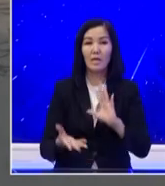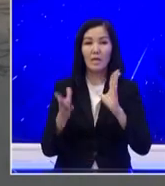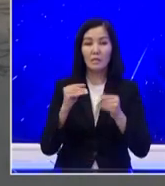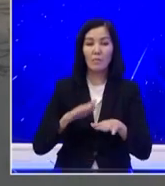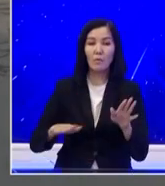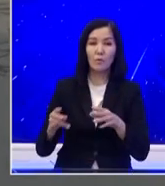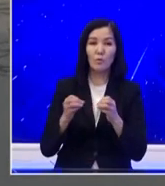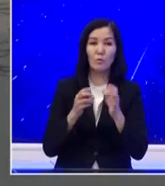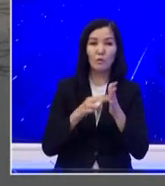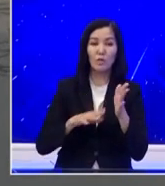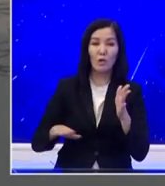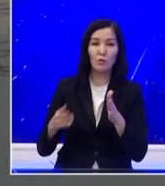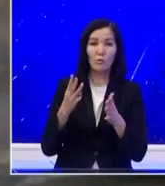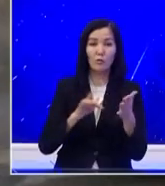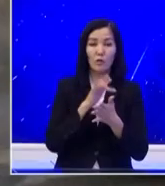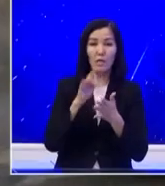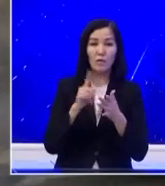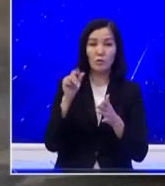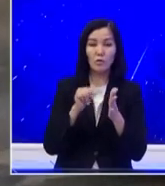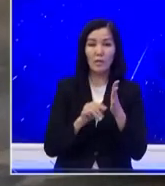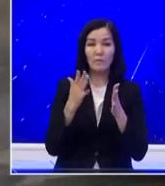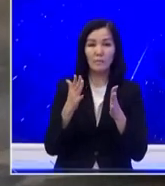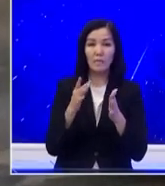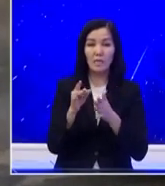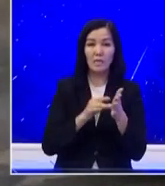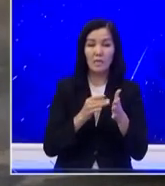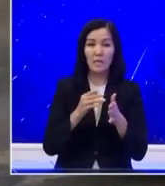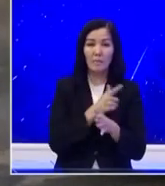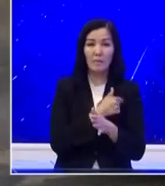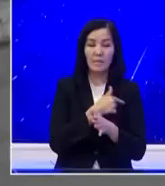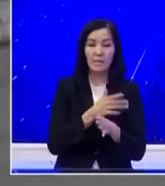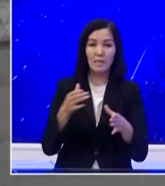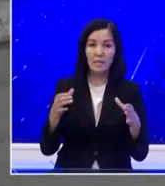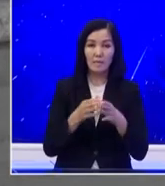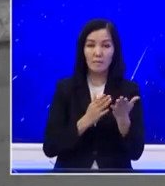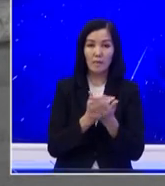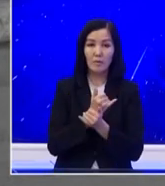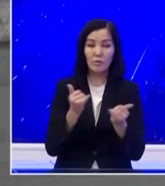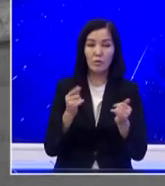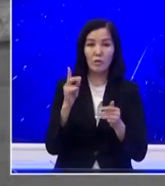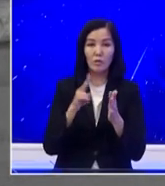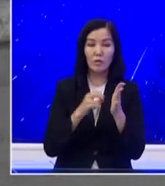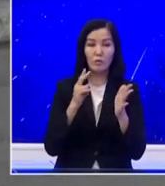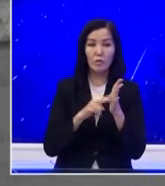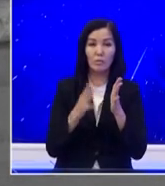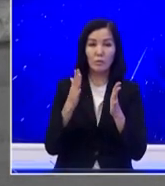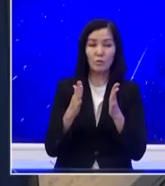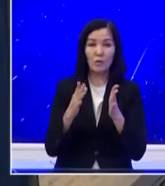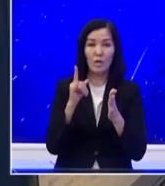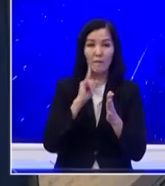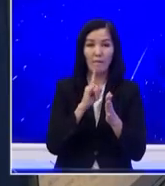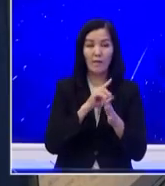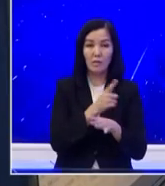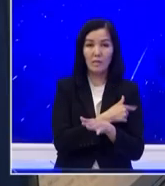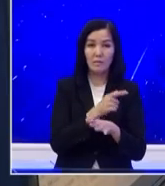өңірдегі 17 аудан мен 3 қалада 165 жедел медициналық жәрдем бригадасы жұмыс істейді. 774 фельдшер бар. Олар